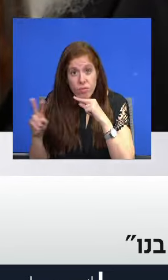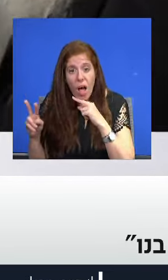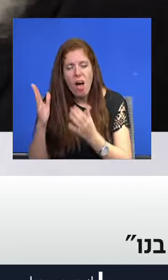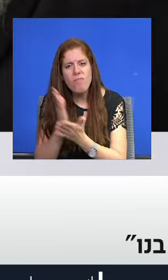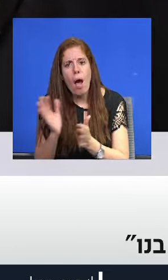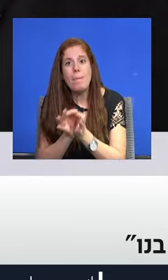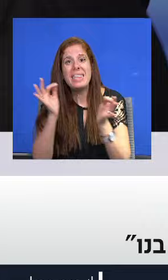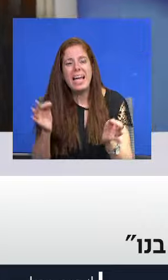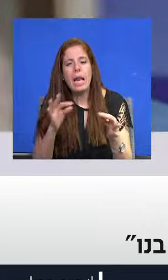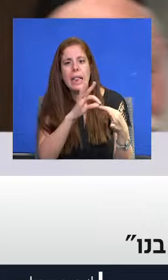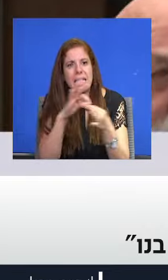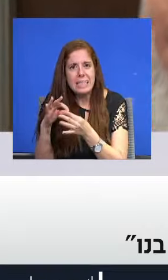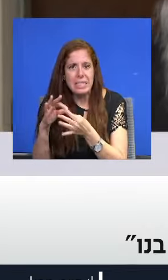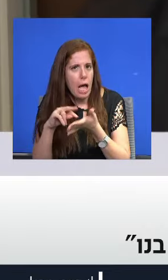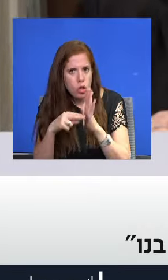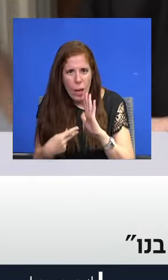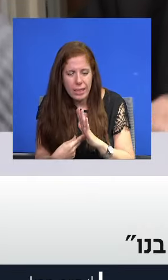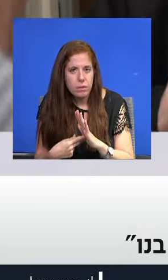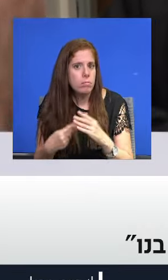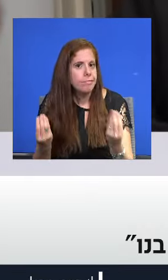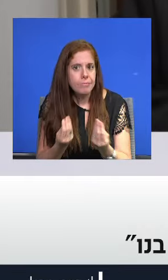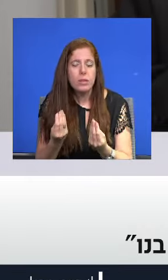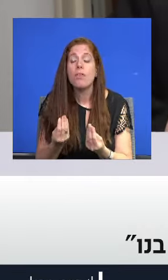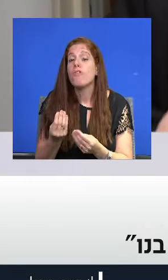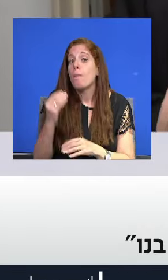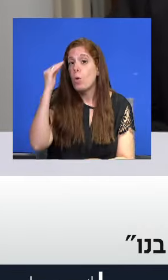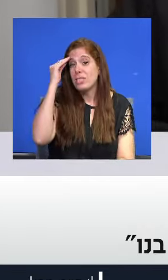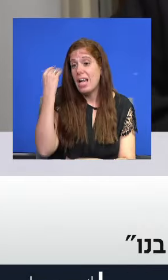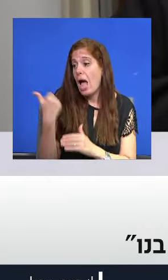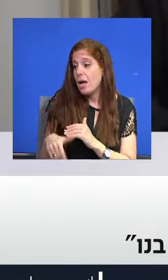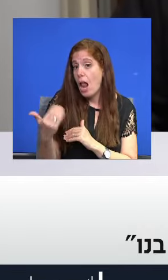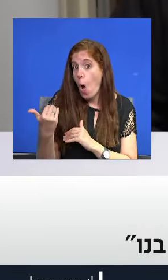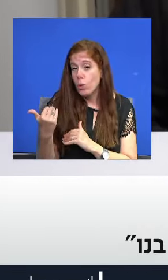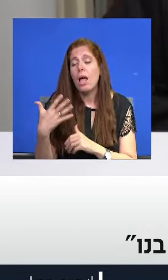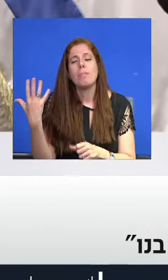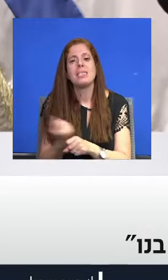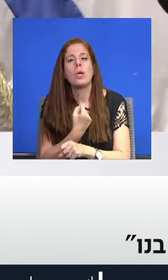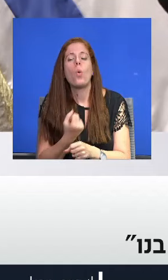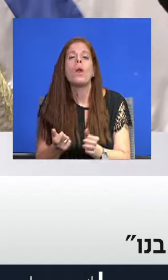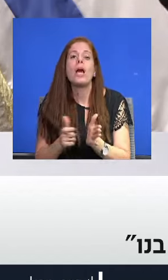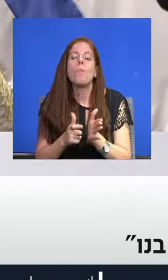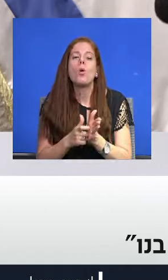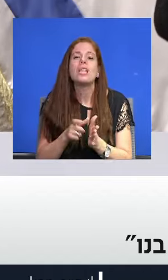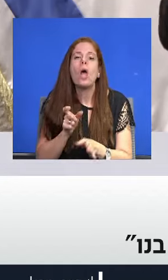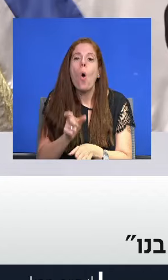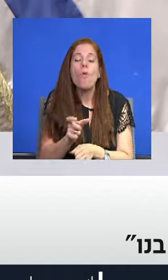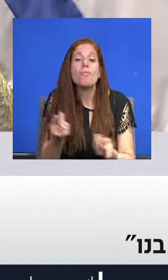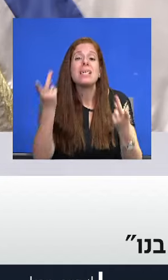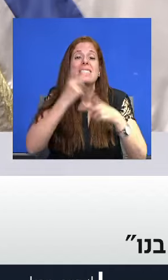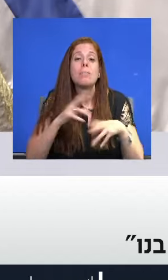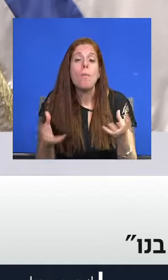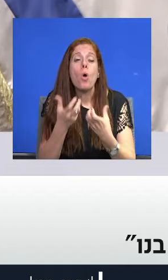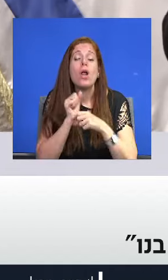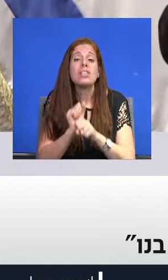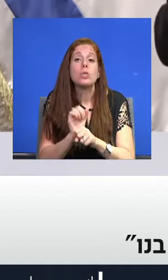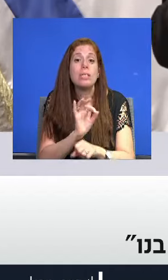להתחיל לנסח מתווה. ובואי נזכיר, רק לאחרונה הצליחו החרדים לגבות את החוב מההסכמים הקואליציונים שלהם, החוב